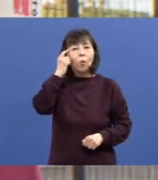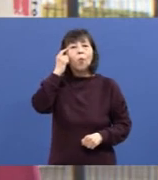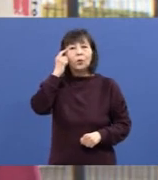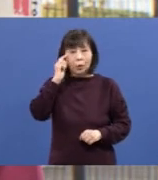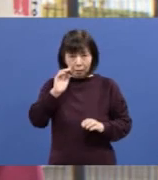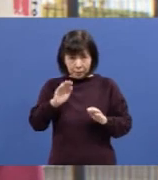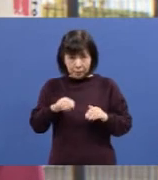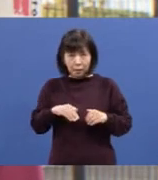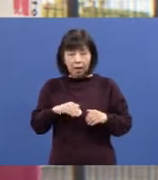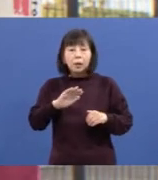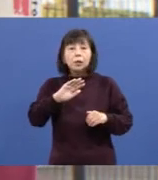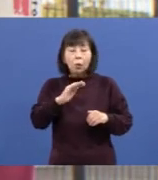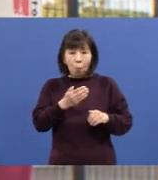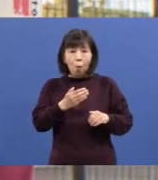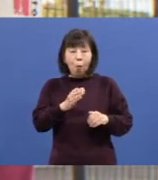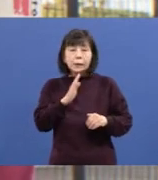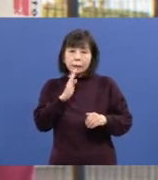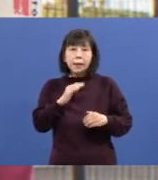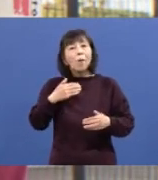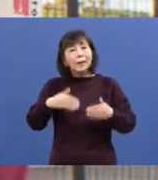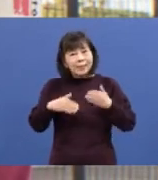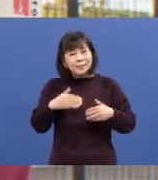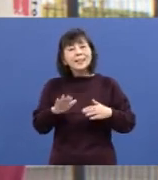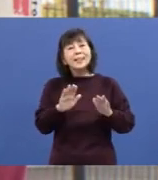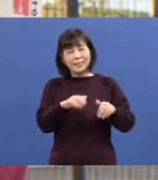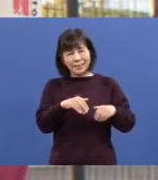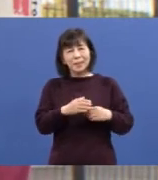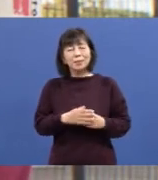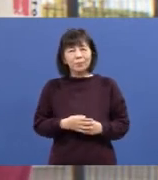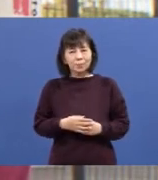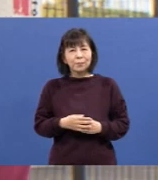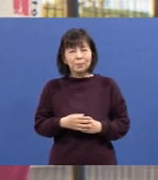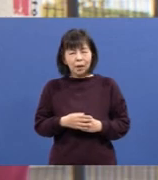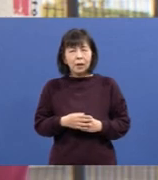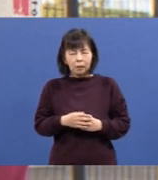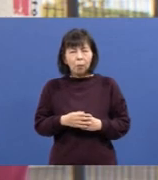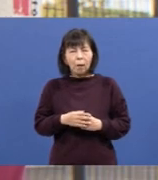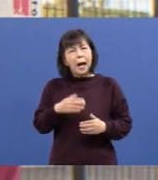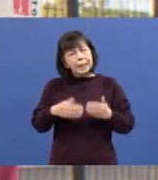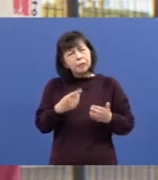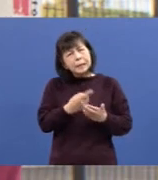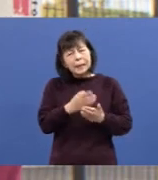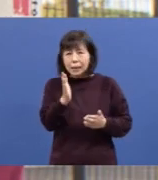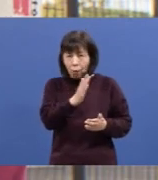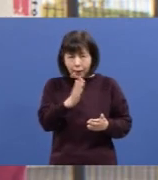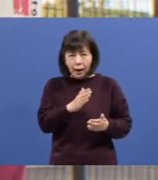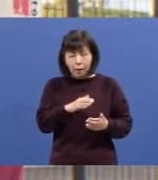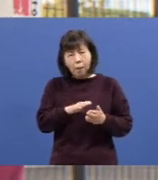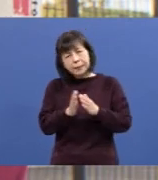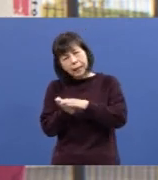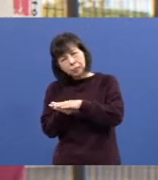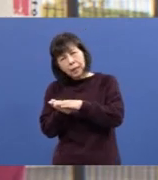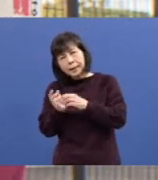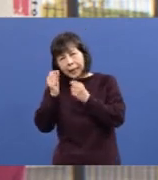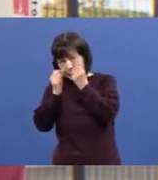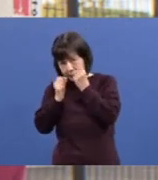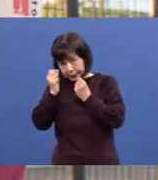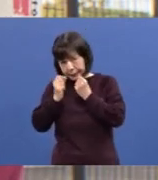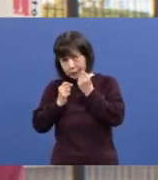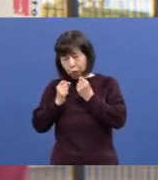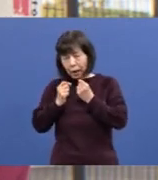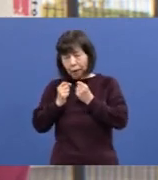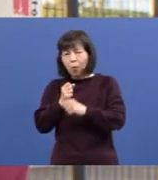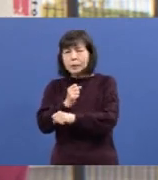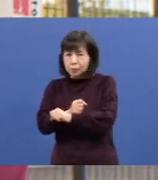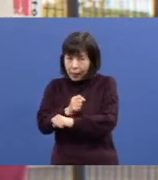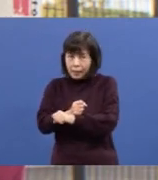ていたんですけど、実際には楽しかったんです。ただやっぱ楽しいだけではなく別れもあり、辛